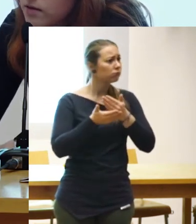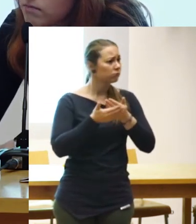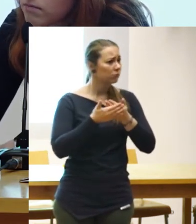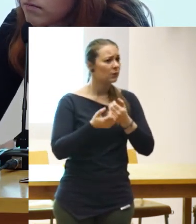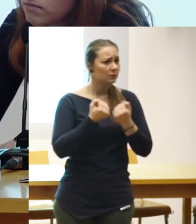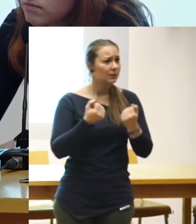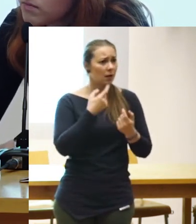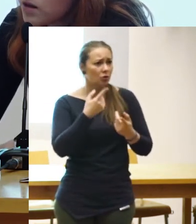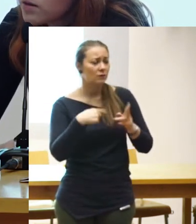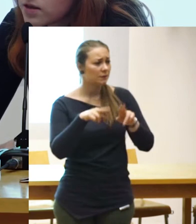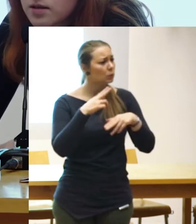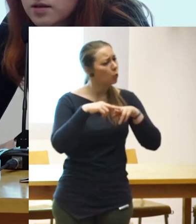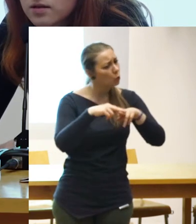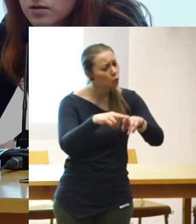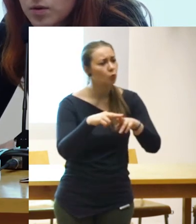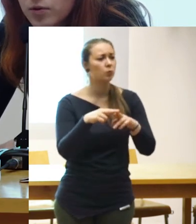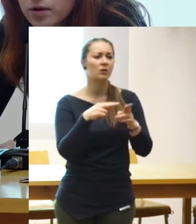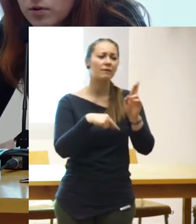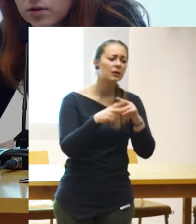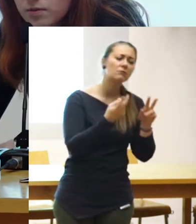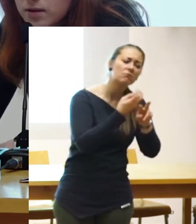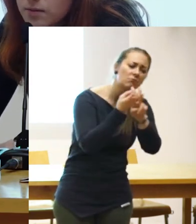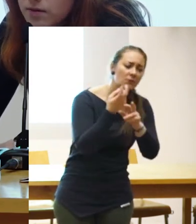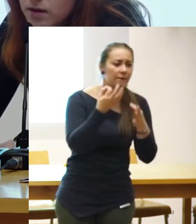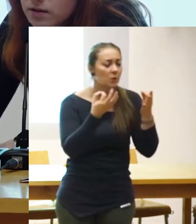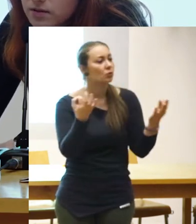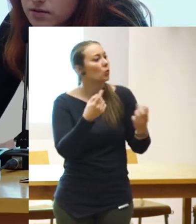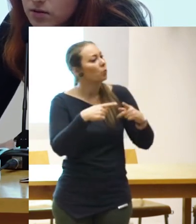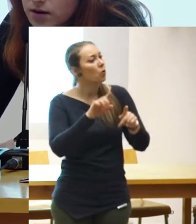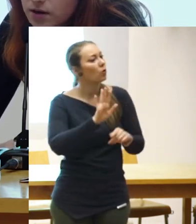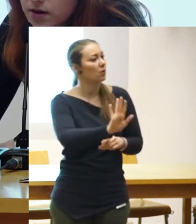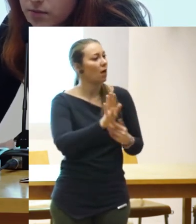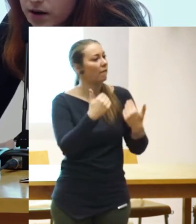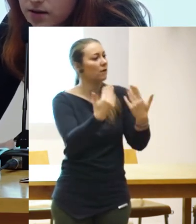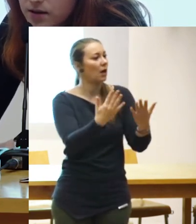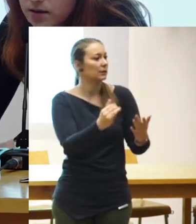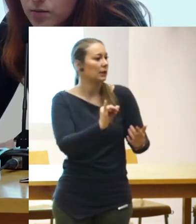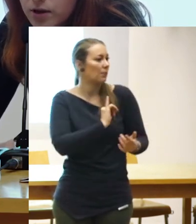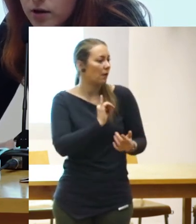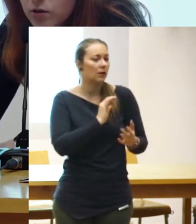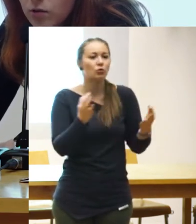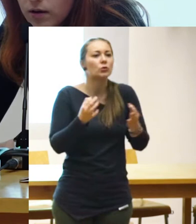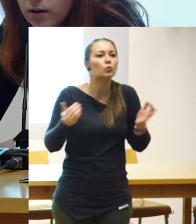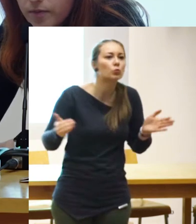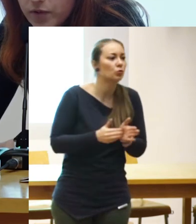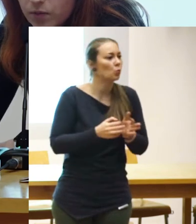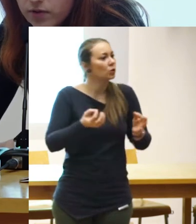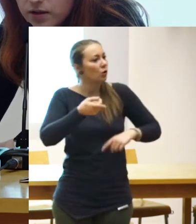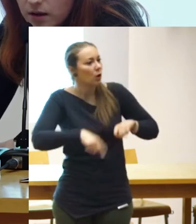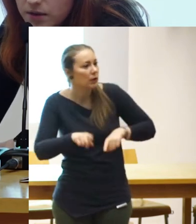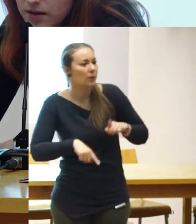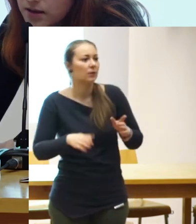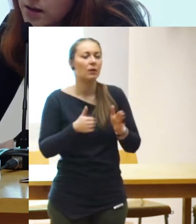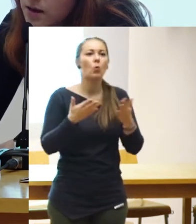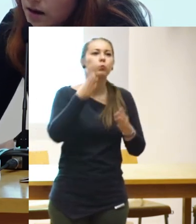se zjistit, co by pro ně bylo třeba zajímavé s ohledem na jejich praxi nebo nějakou